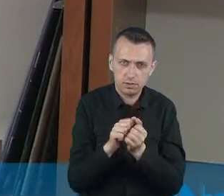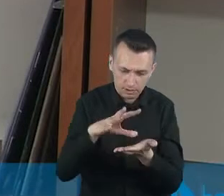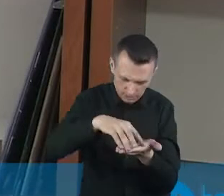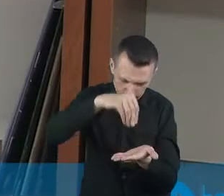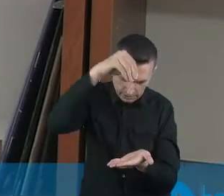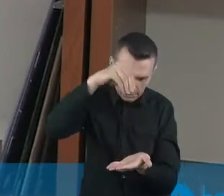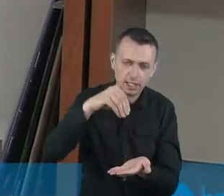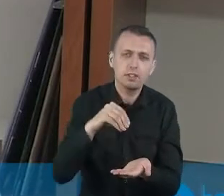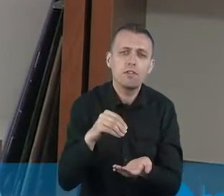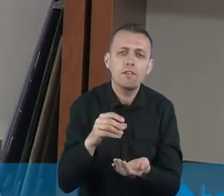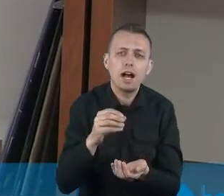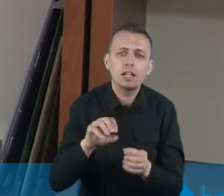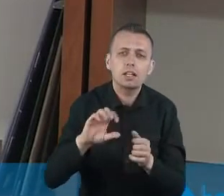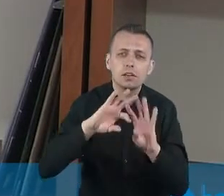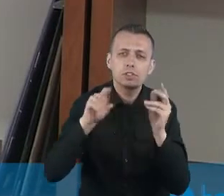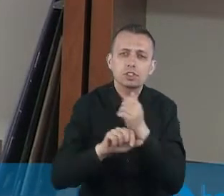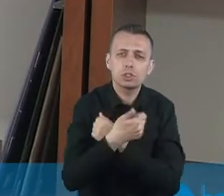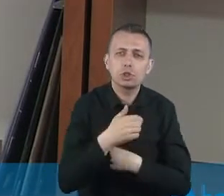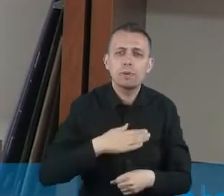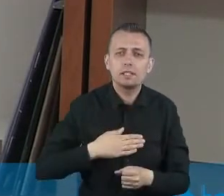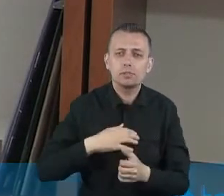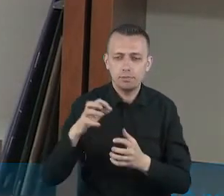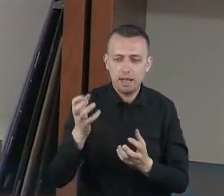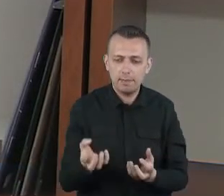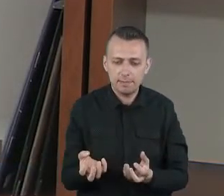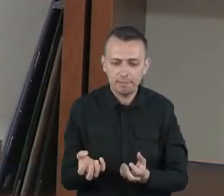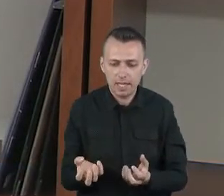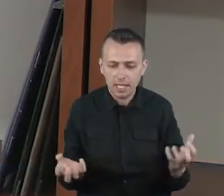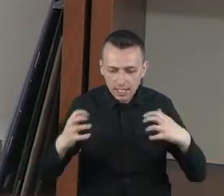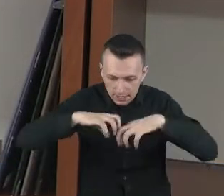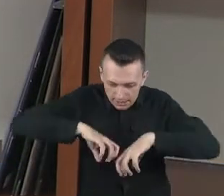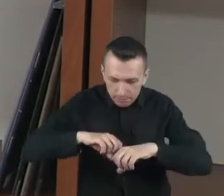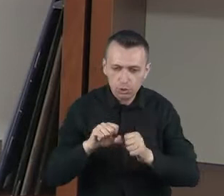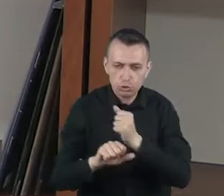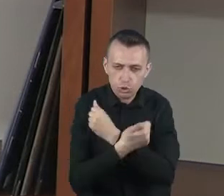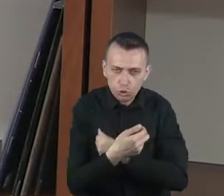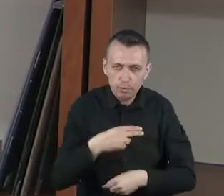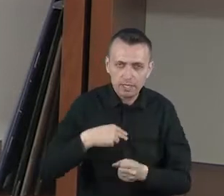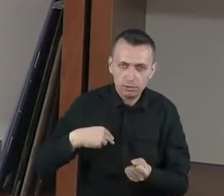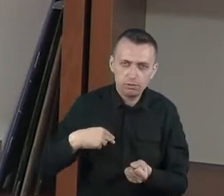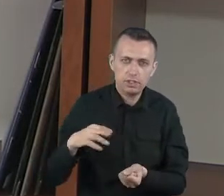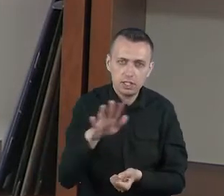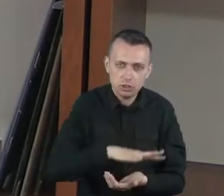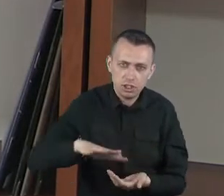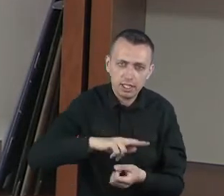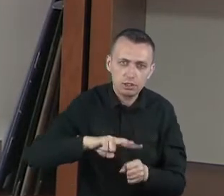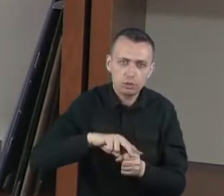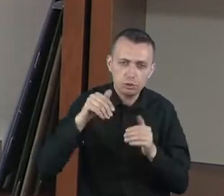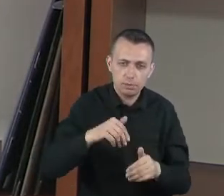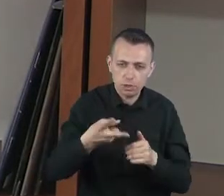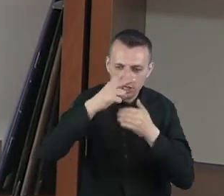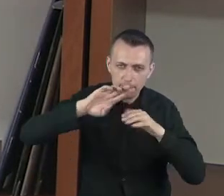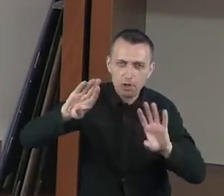zbiór związany z naszym regionem, który możemy pokazać, tak, możemy zaprezentować gdzieś w szerszej publiczności, a nie